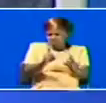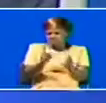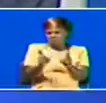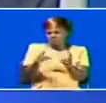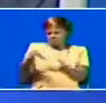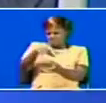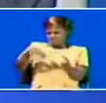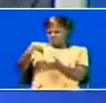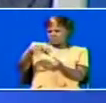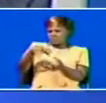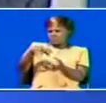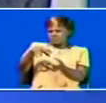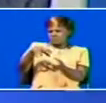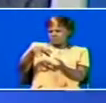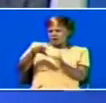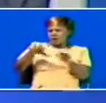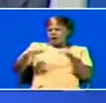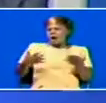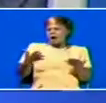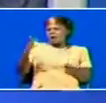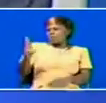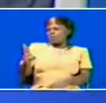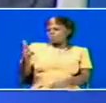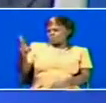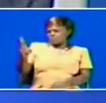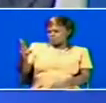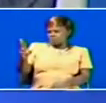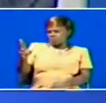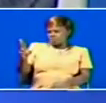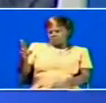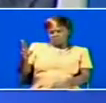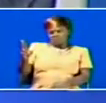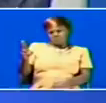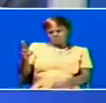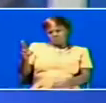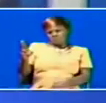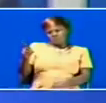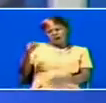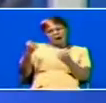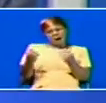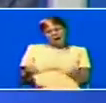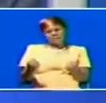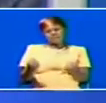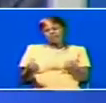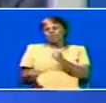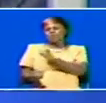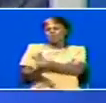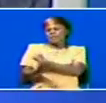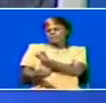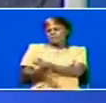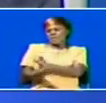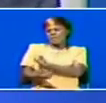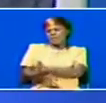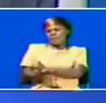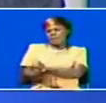yanakanganya vile ambavyo risasi ilipigwa, kutakuwa na na ugumu sana kupata ile afueni na